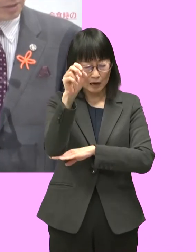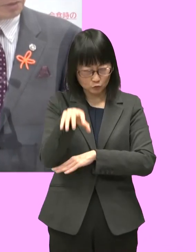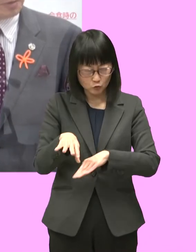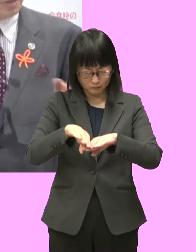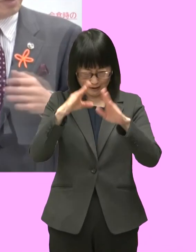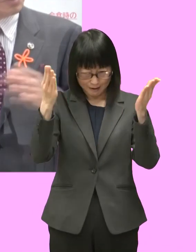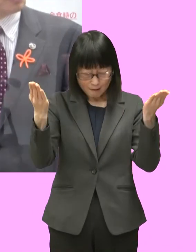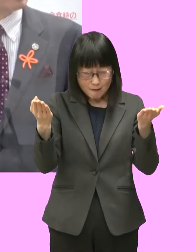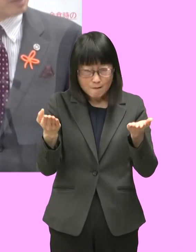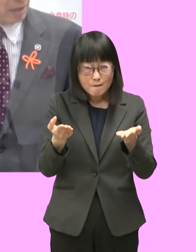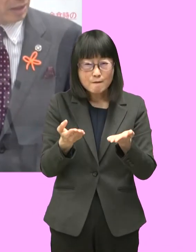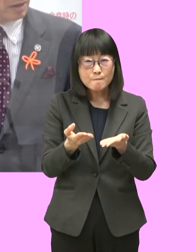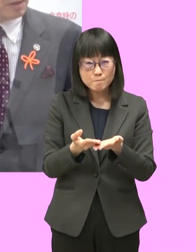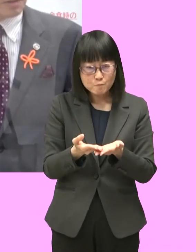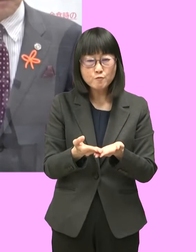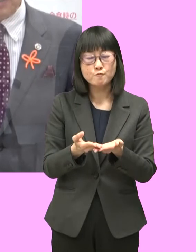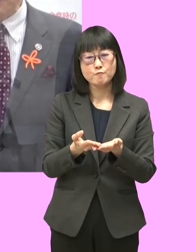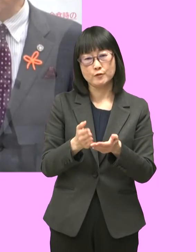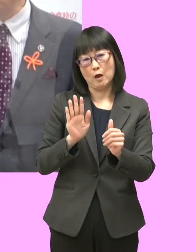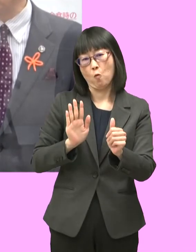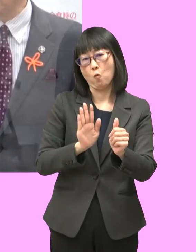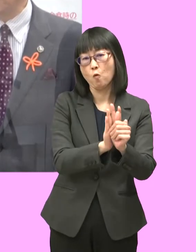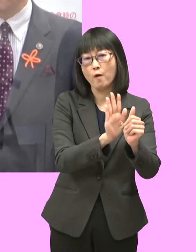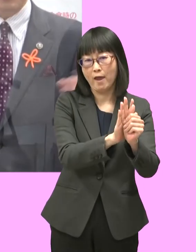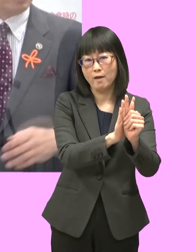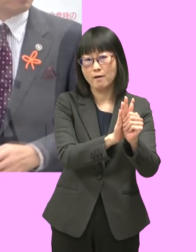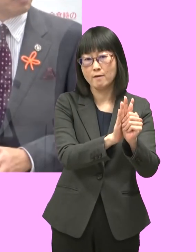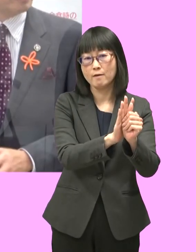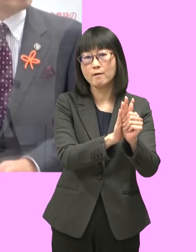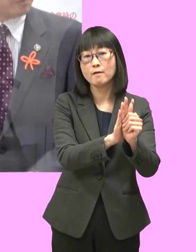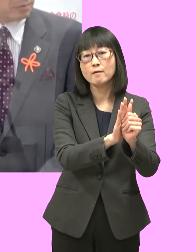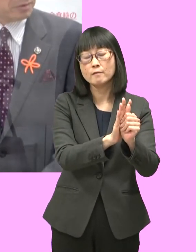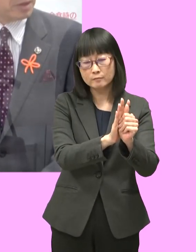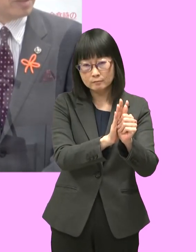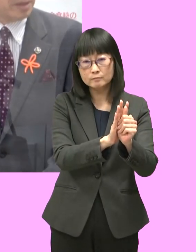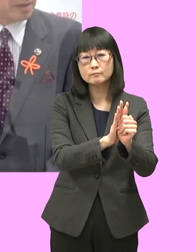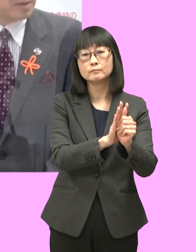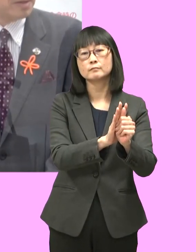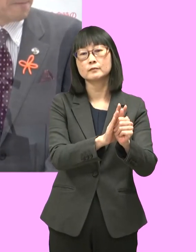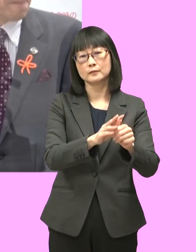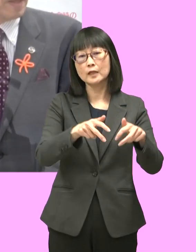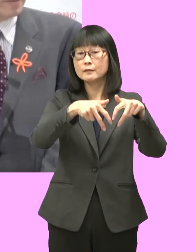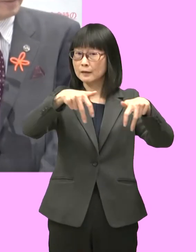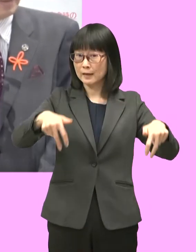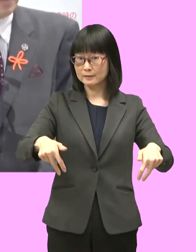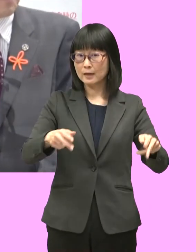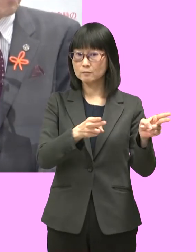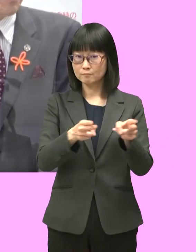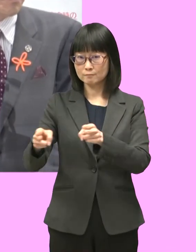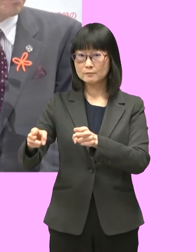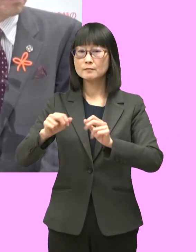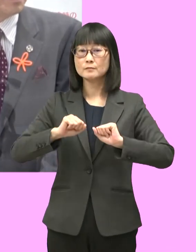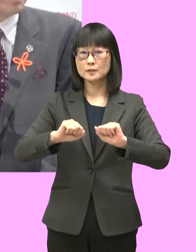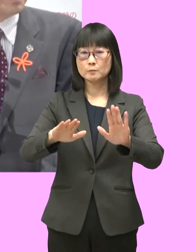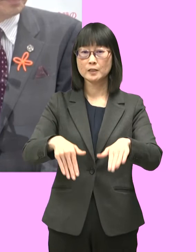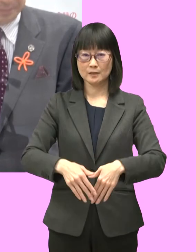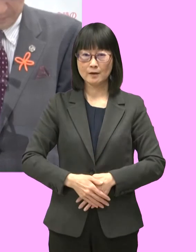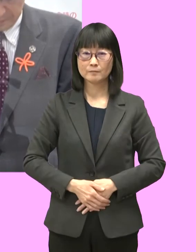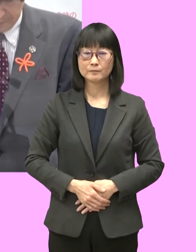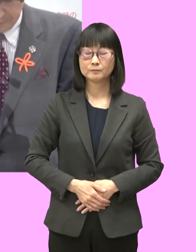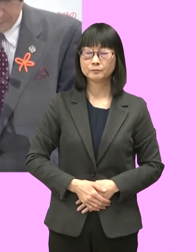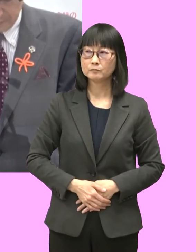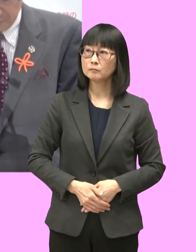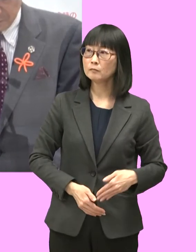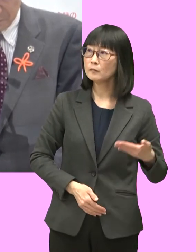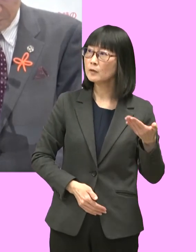話あったように全庁を上げて、それで幅広く応援していこうという体制です。 あとちなみにこういう